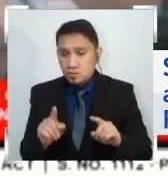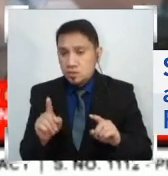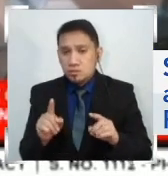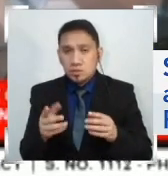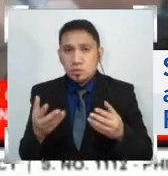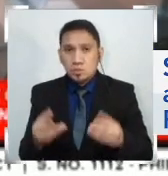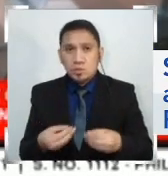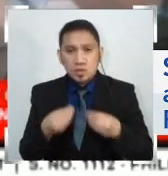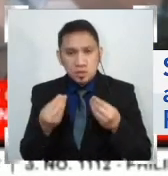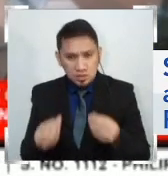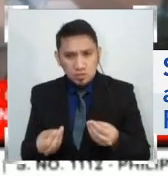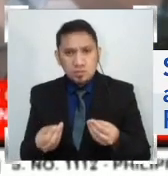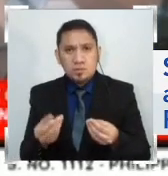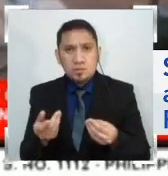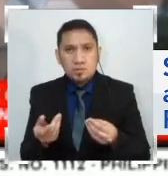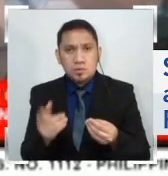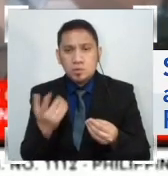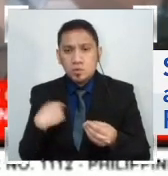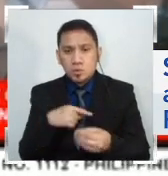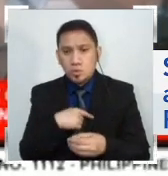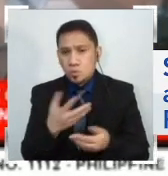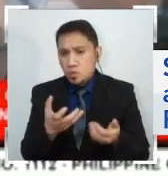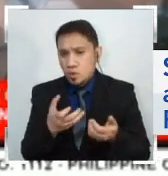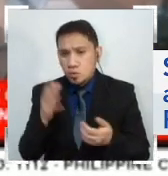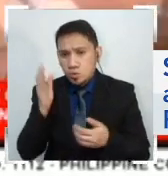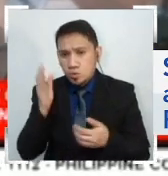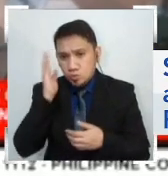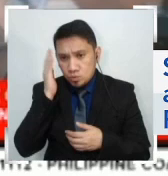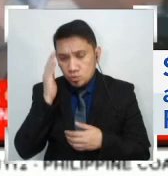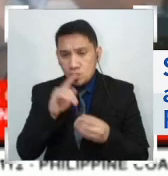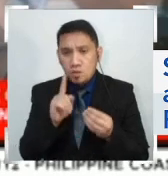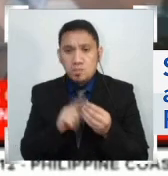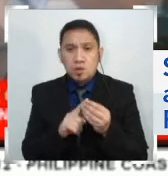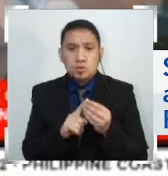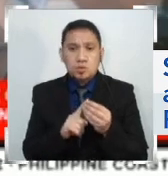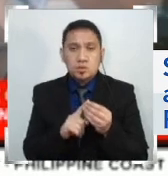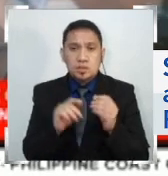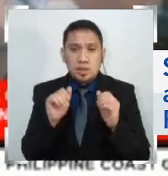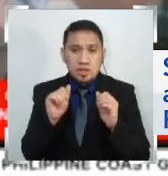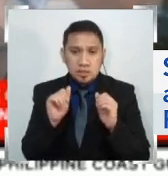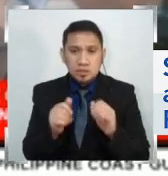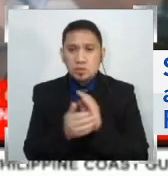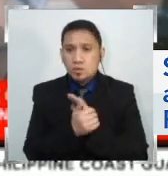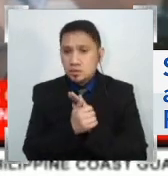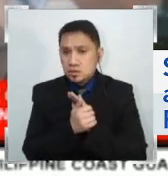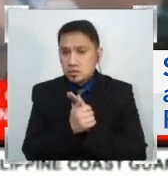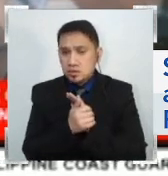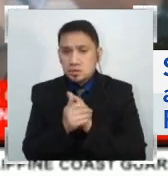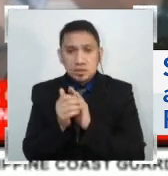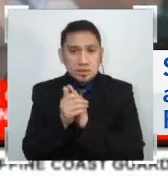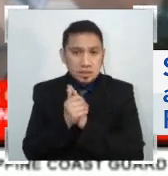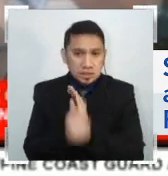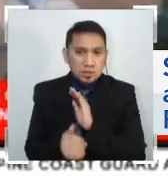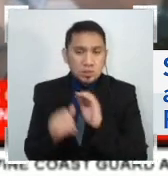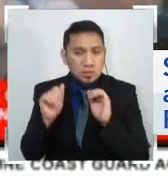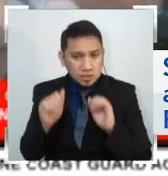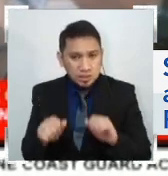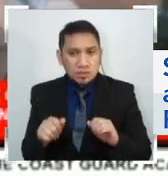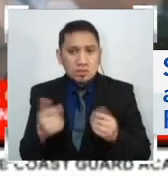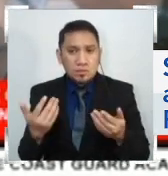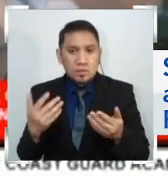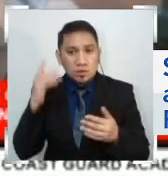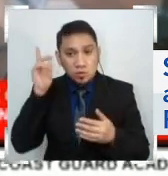out more on the capability or the capacity of government to sustain